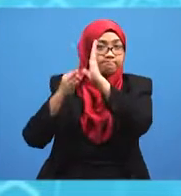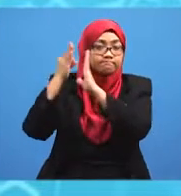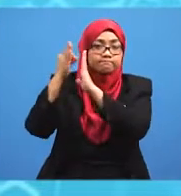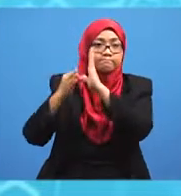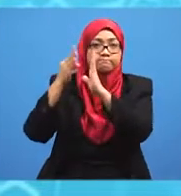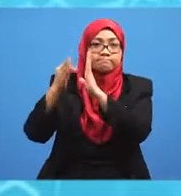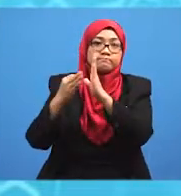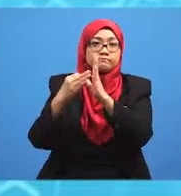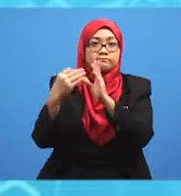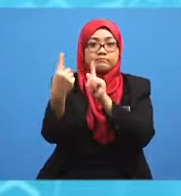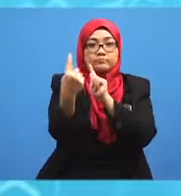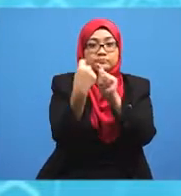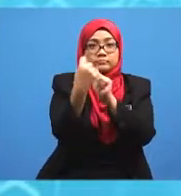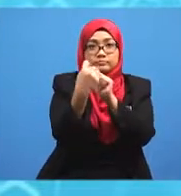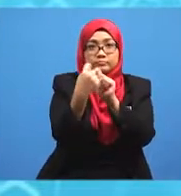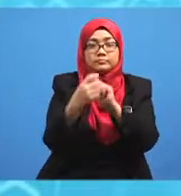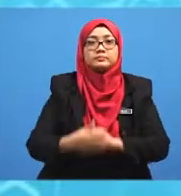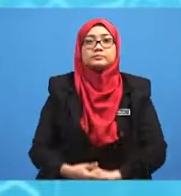yang bertentangan.